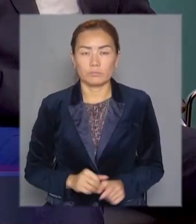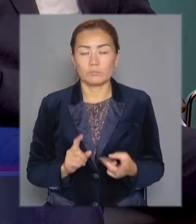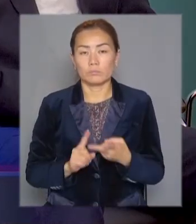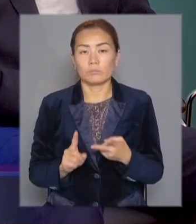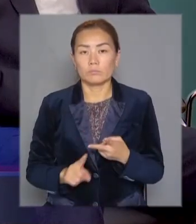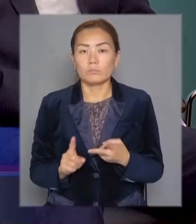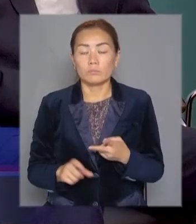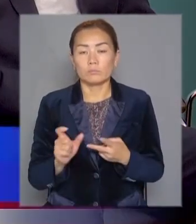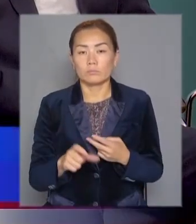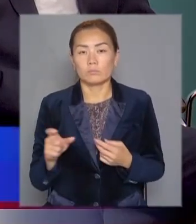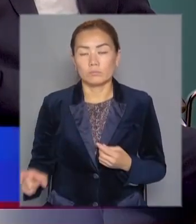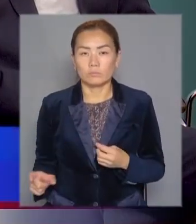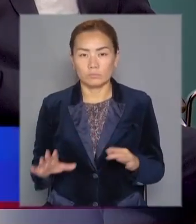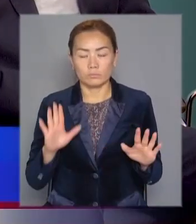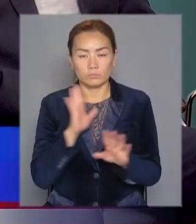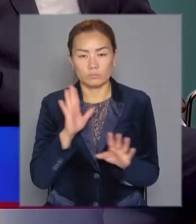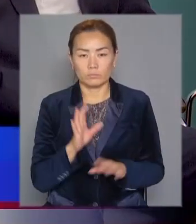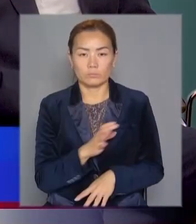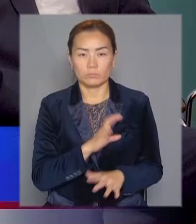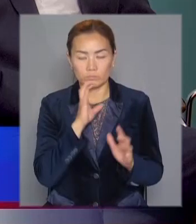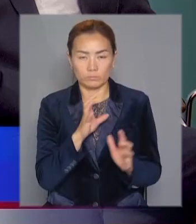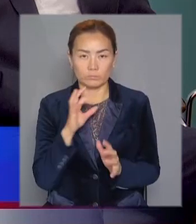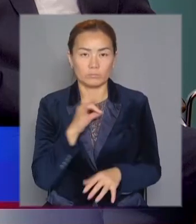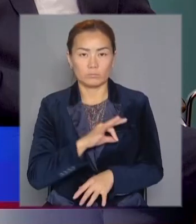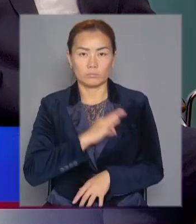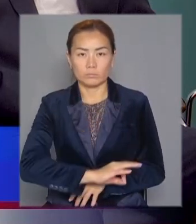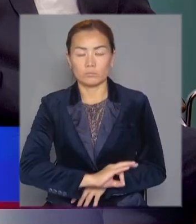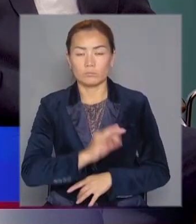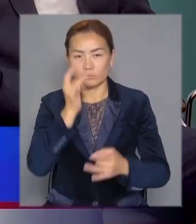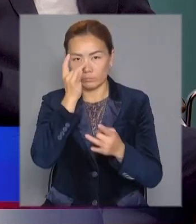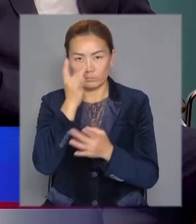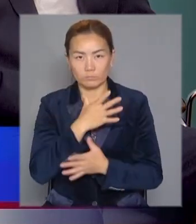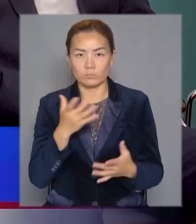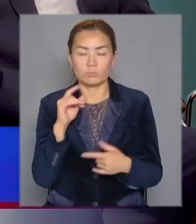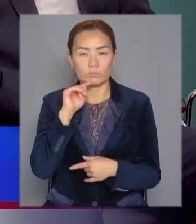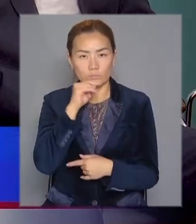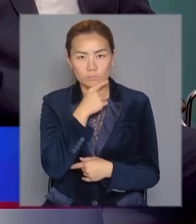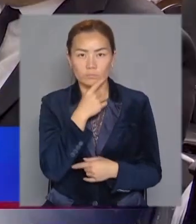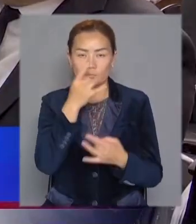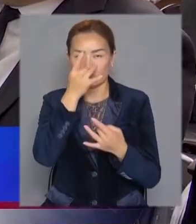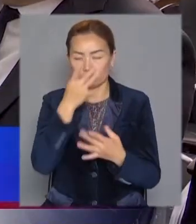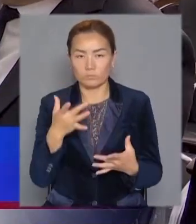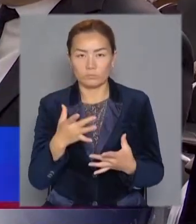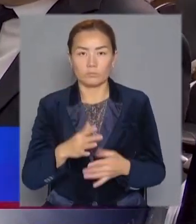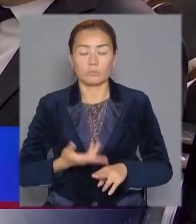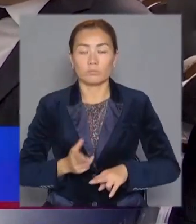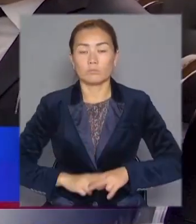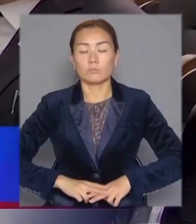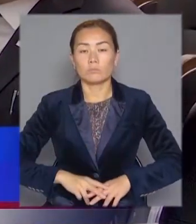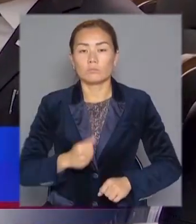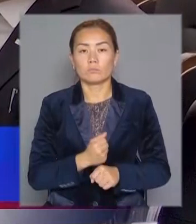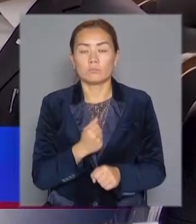мәселе адамзаттың сол табиғат байлығын пайдалану мәдениеті, оның құлқы,